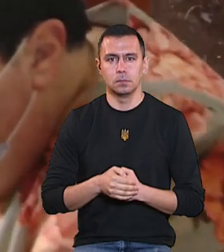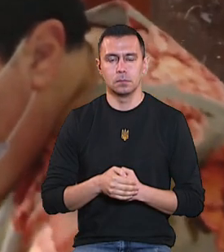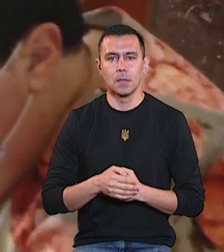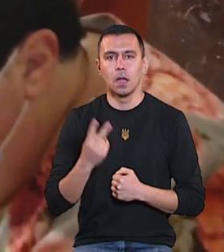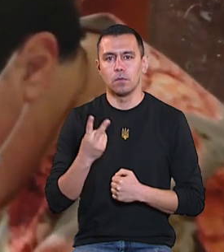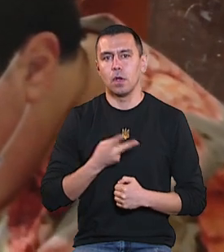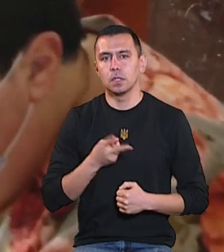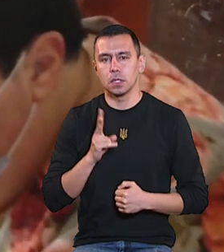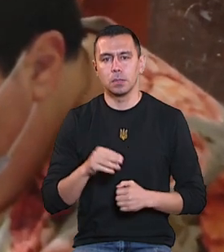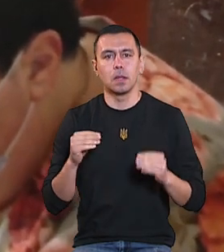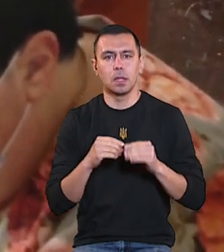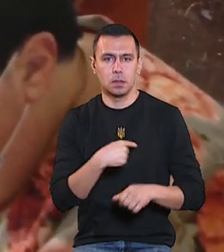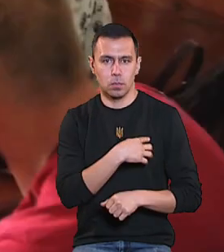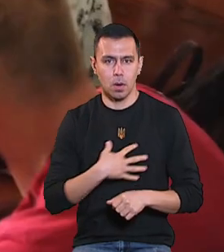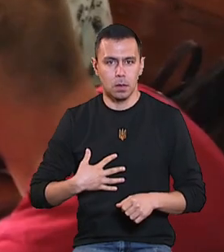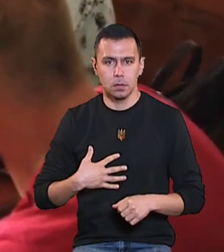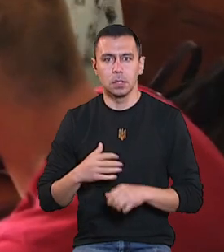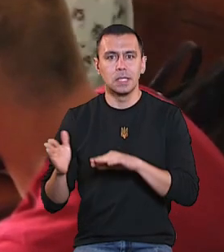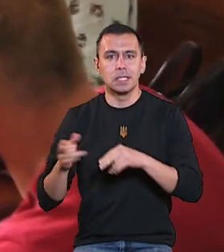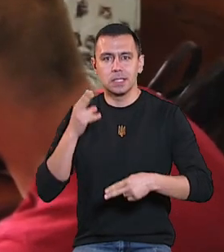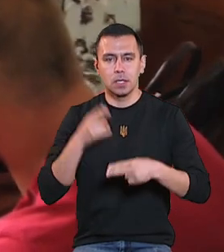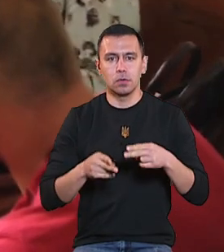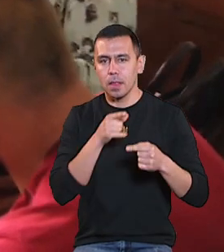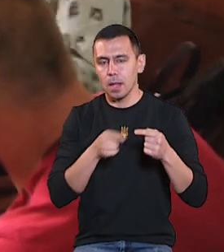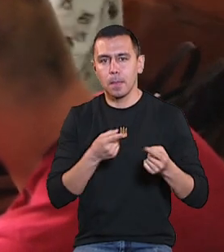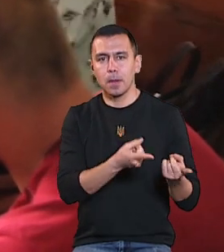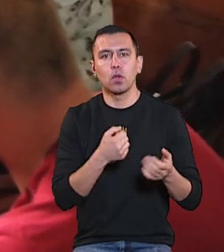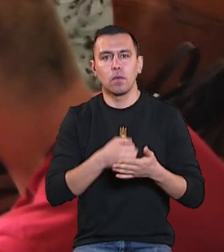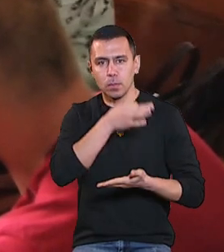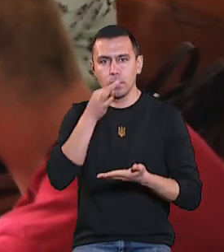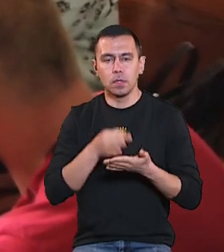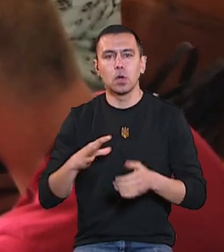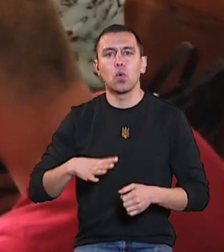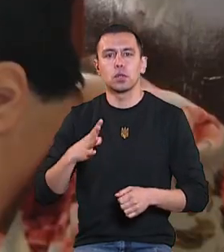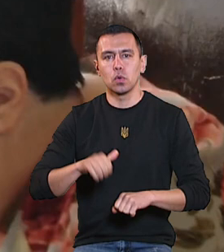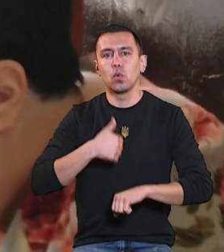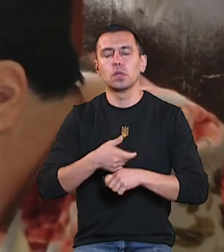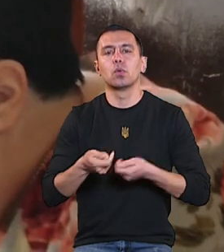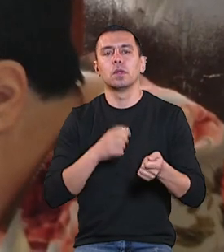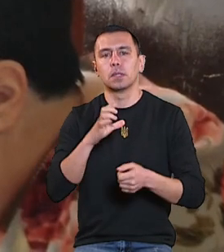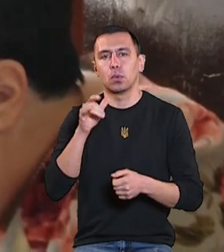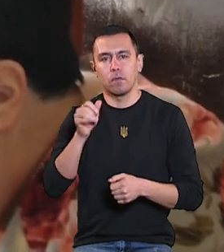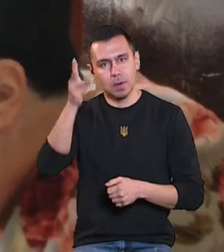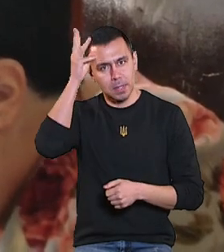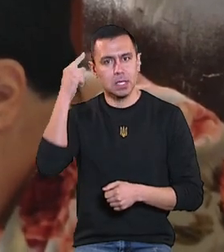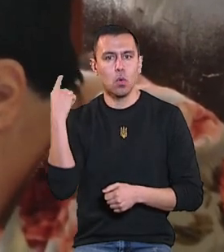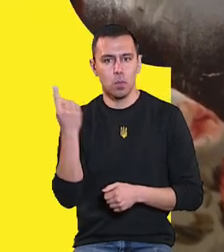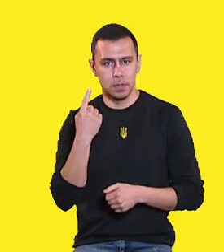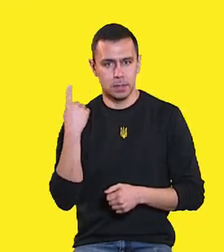Двоє загиблих, 10 поранених. Спливає термін притягнення до відповідальності екс-очільника управління СБУ у Хмельницькій